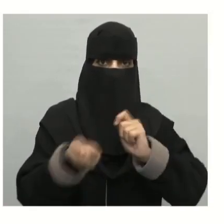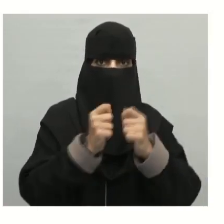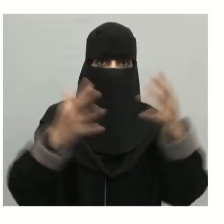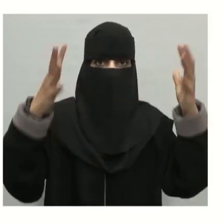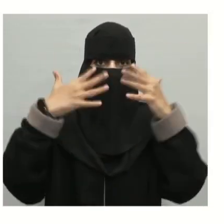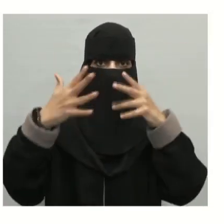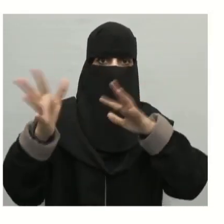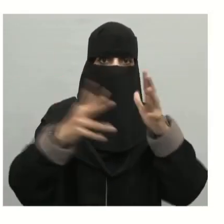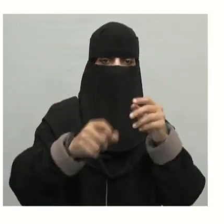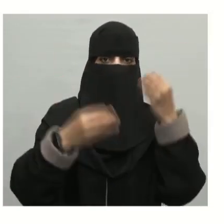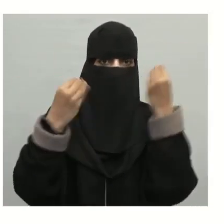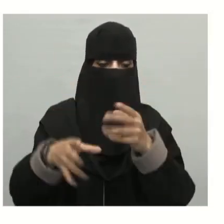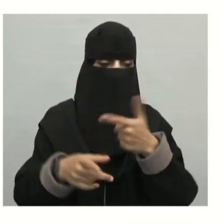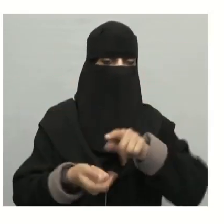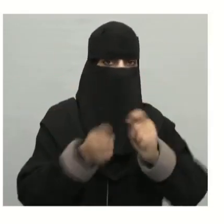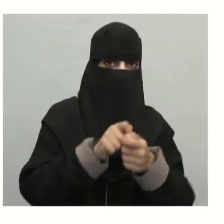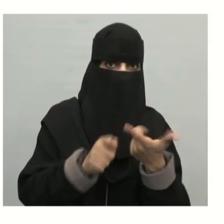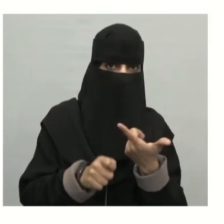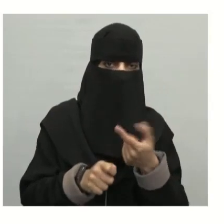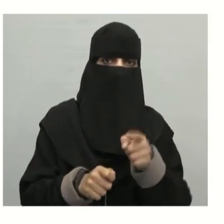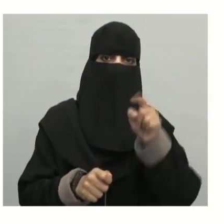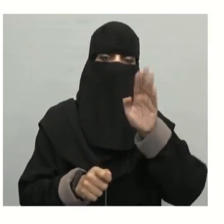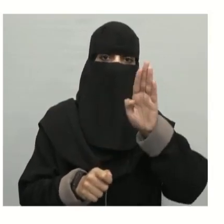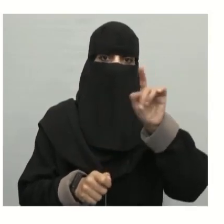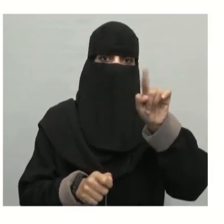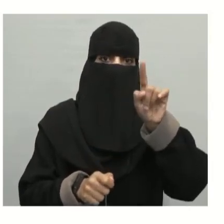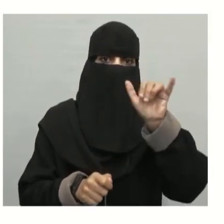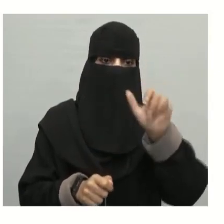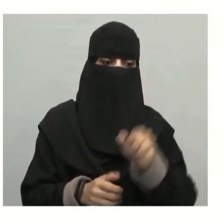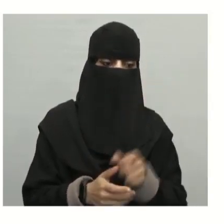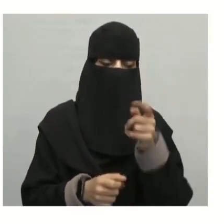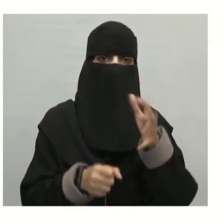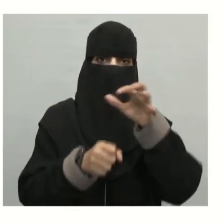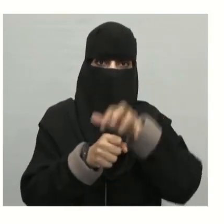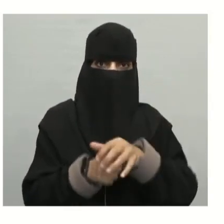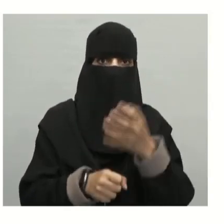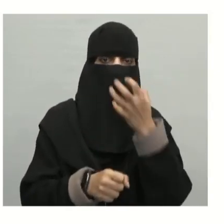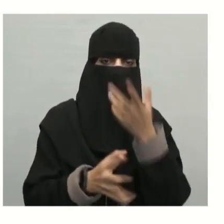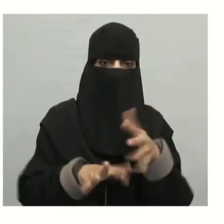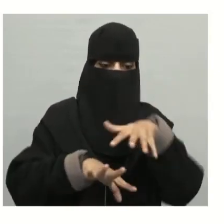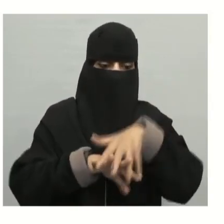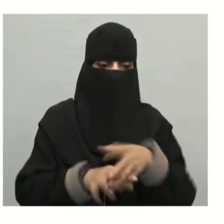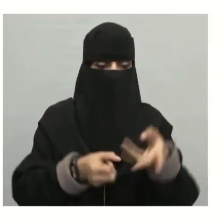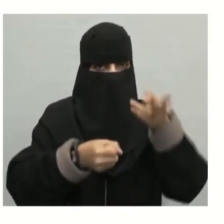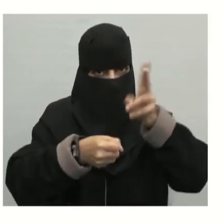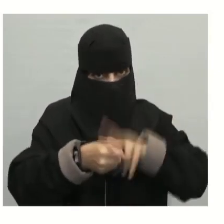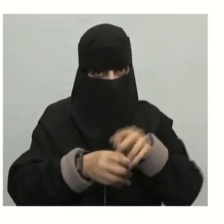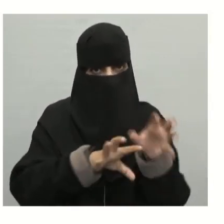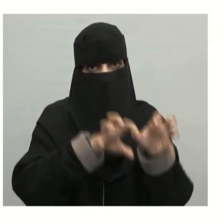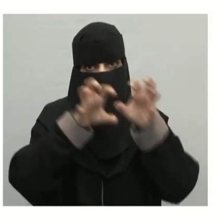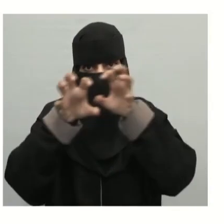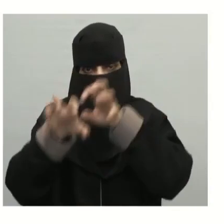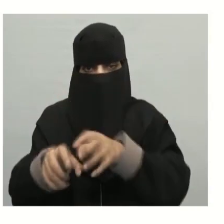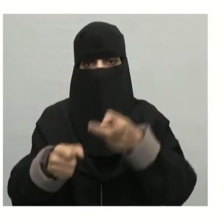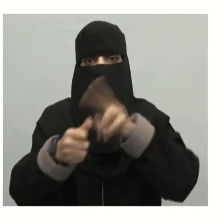اصبح رسوبي والرسوب اذا حدث له ضغط وتلاحم رجع الى صخر